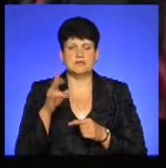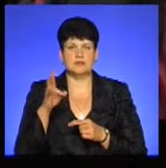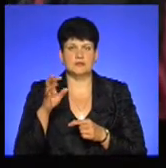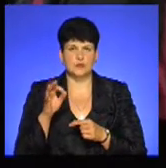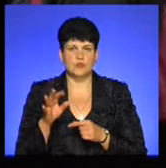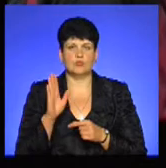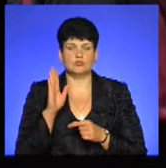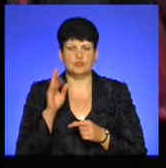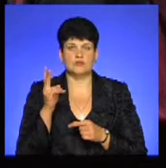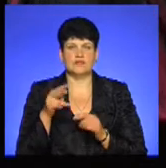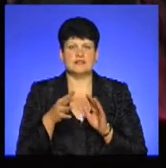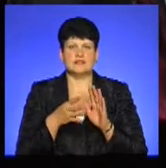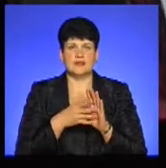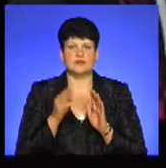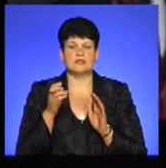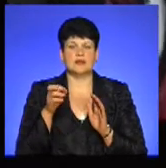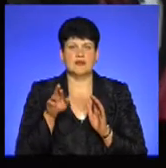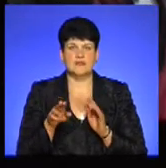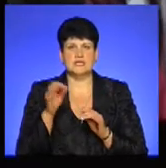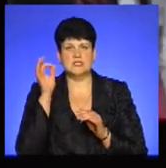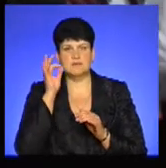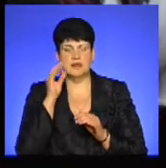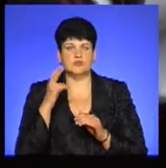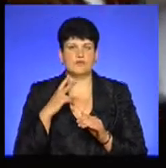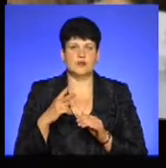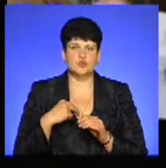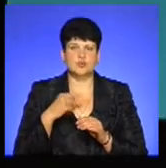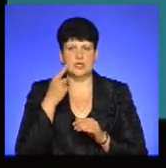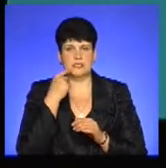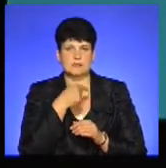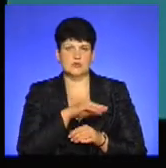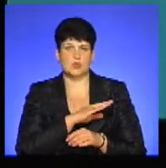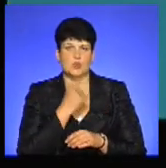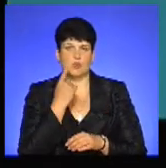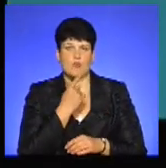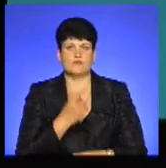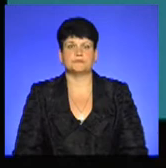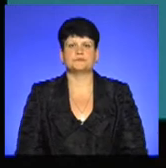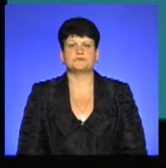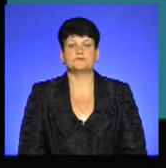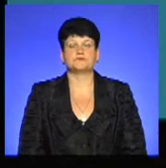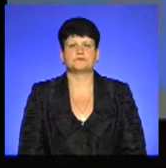оцінювання відбудеться 29 травня із німецької, французької та іспанської мов.